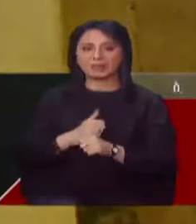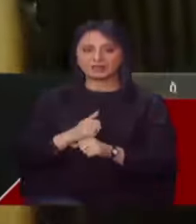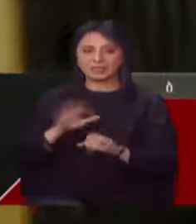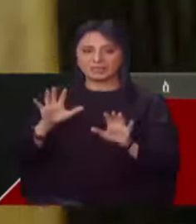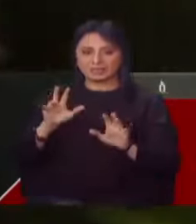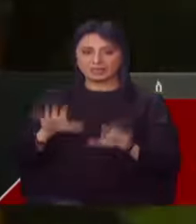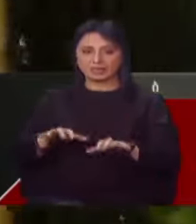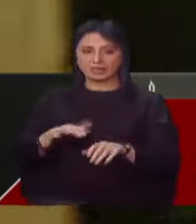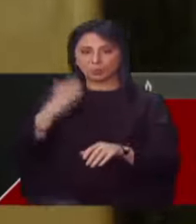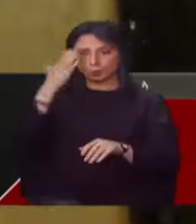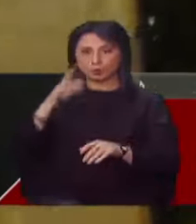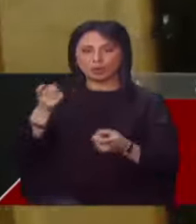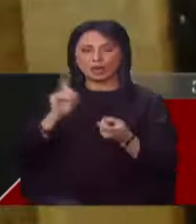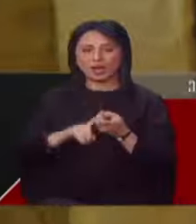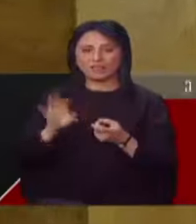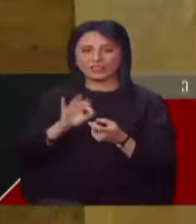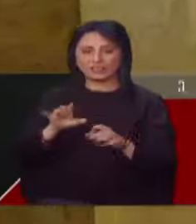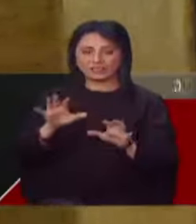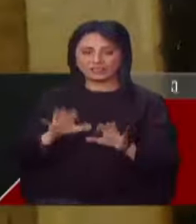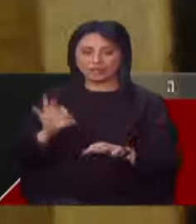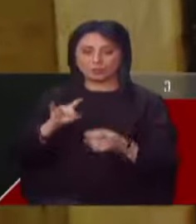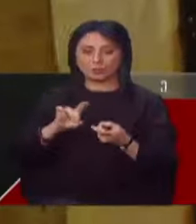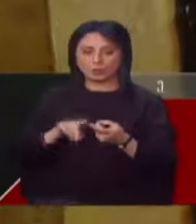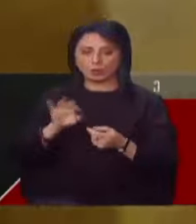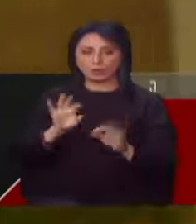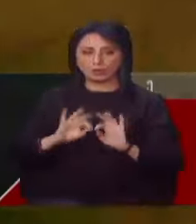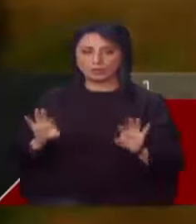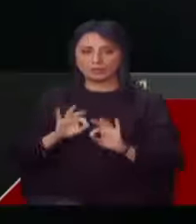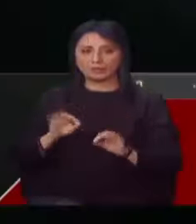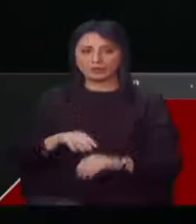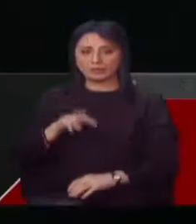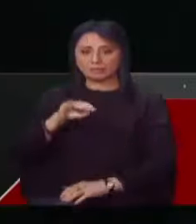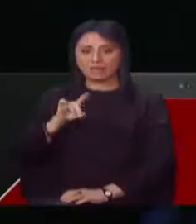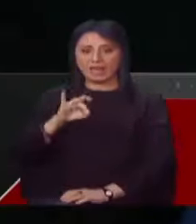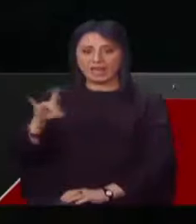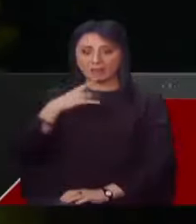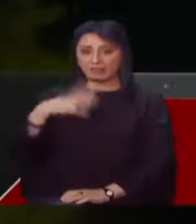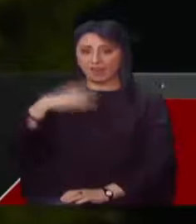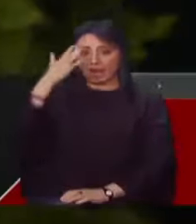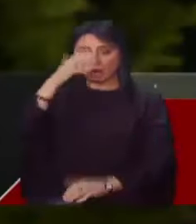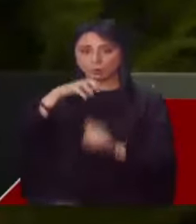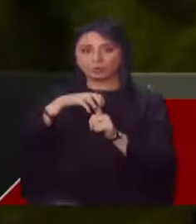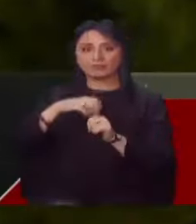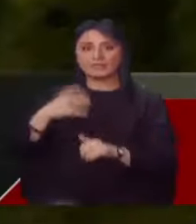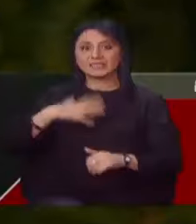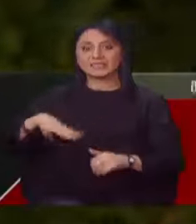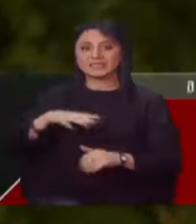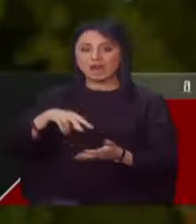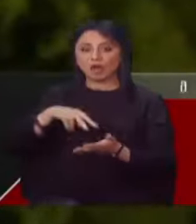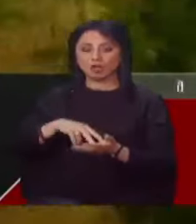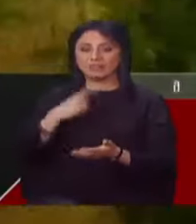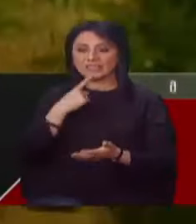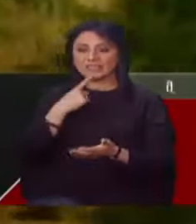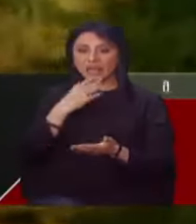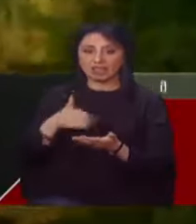სპიკერმა უცხოური გავლენის გამჭოლობის შესახებ კანონპროექტთან დაკავშირებით განაცხადა. მეთიუ მილერის თქმით, ქართული ოცნების ლიდერებმა საქართველო დააყენეს